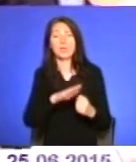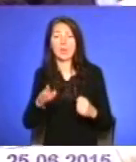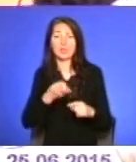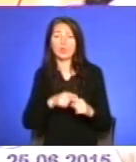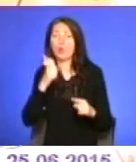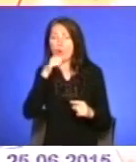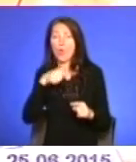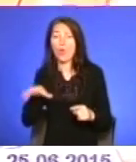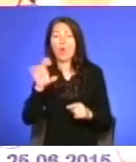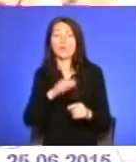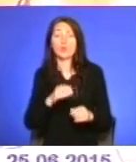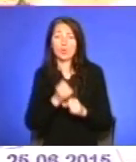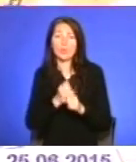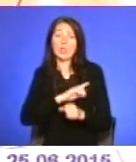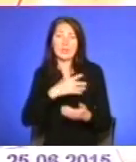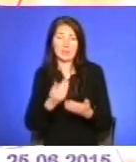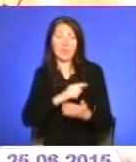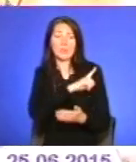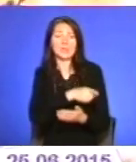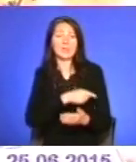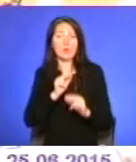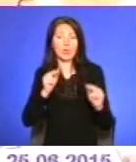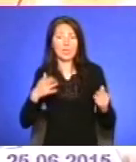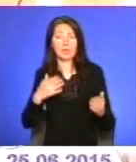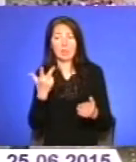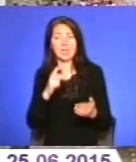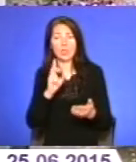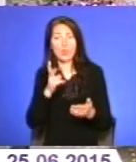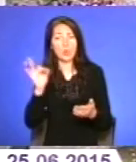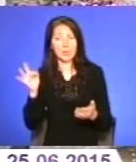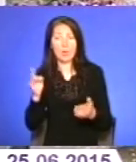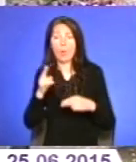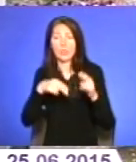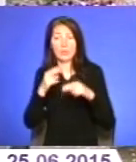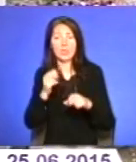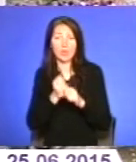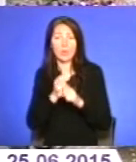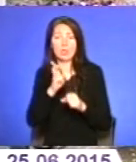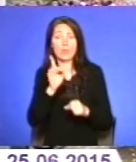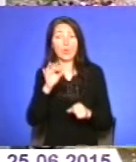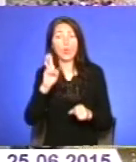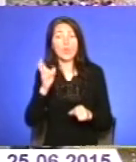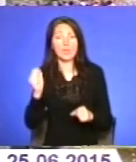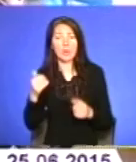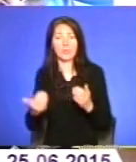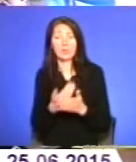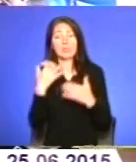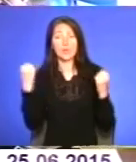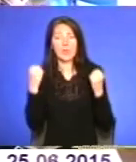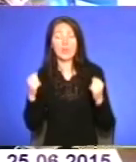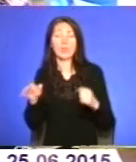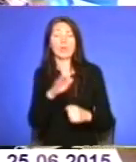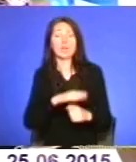силами. Це учні наші третього курсу, будівельники, виготовляють бруківку. Новий спортивний майданчик спорудили учні Тернопільського